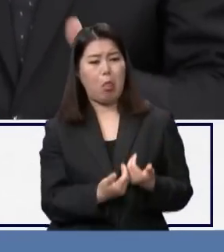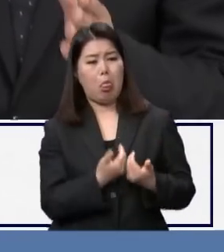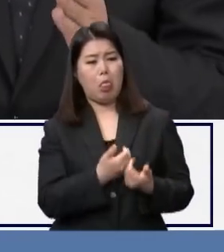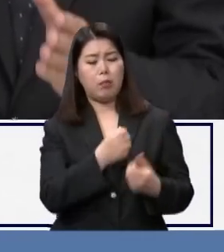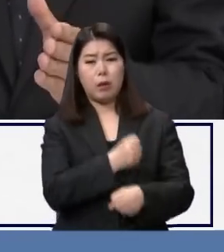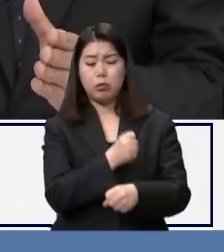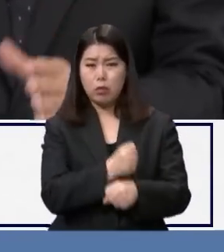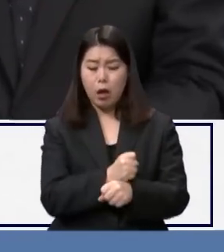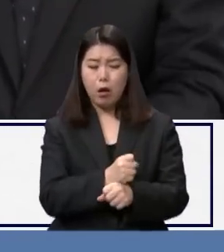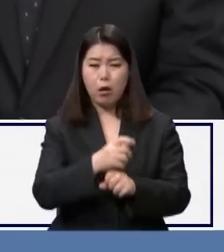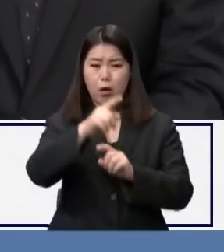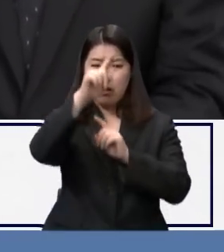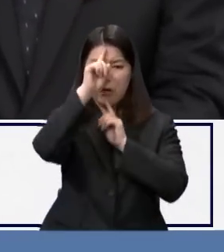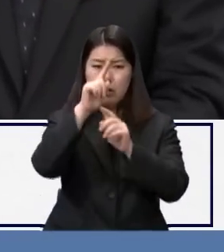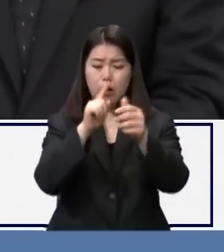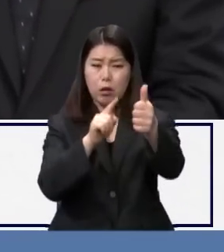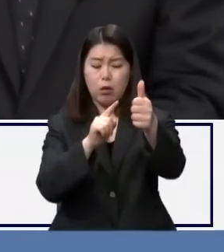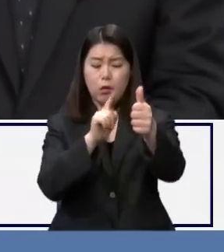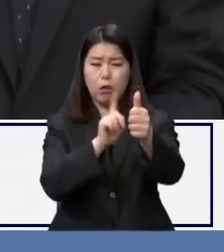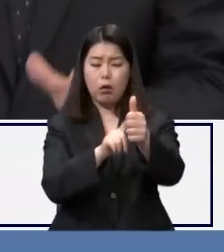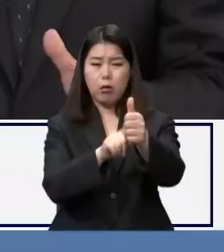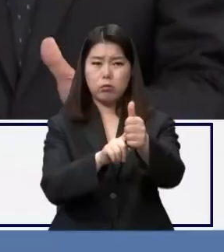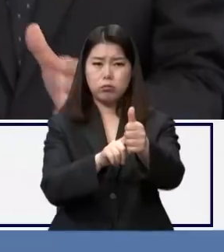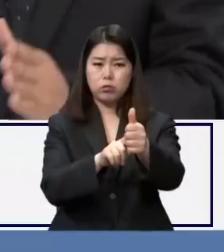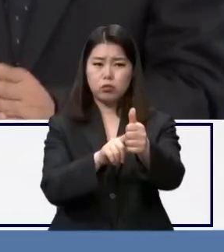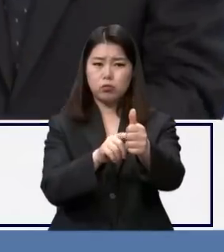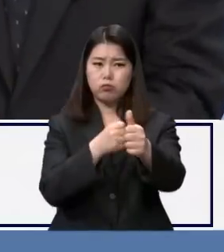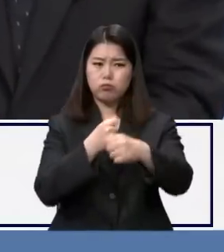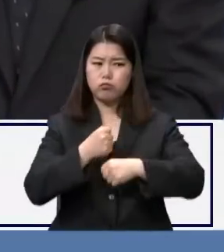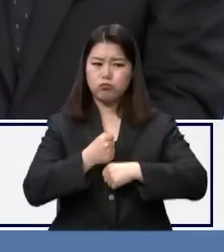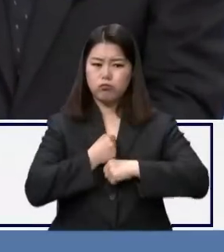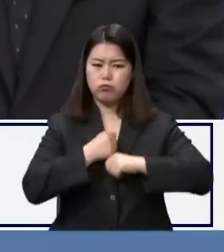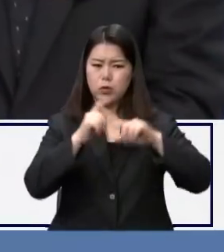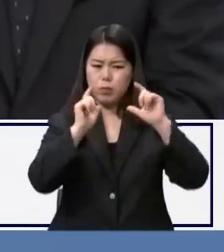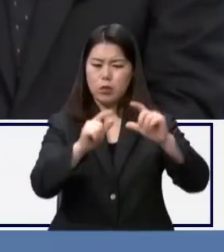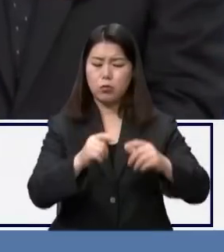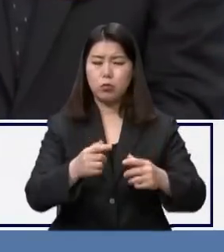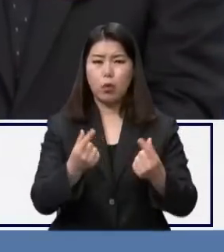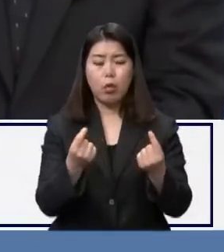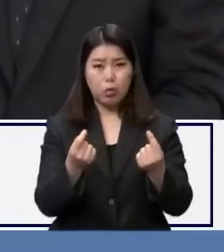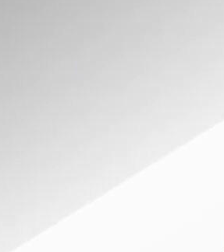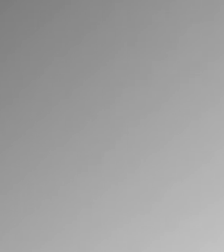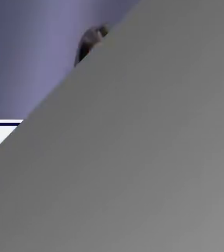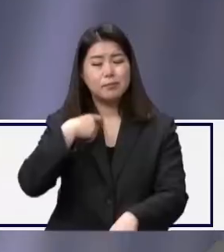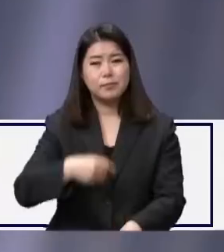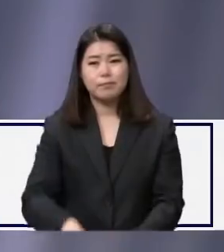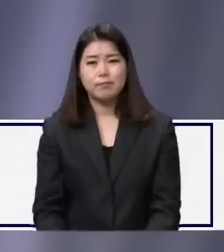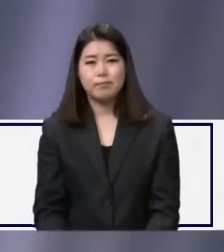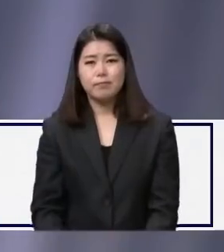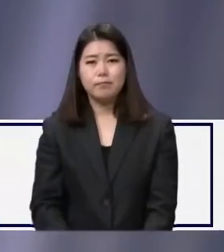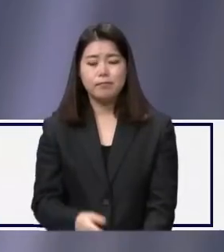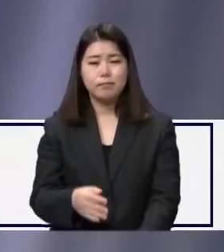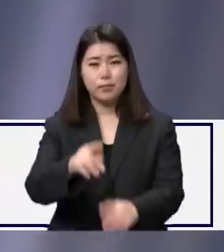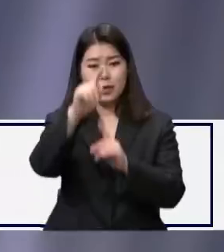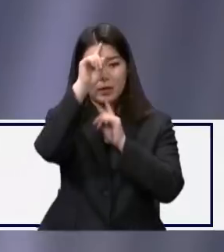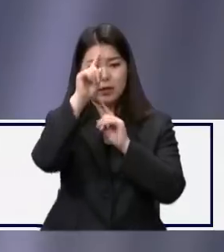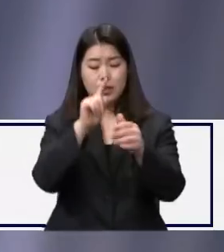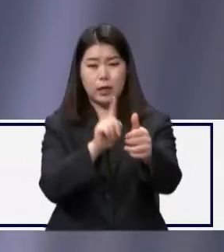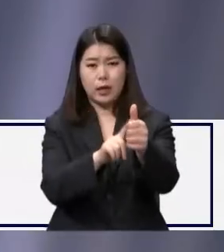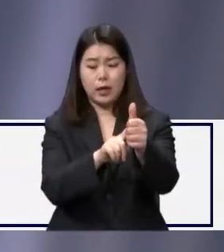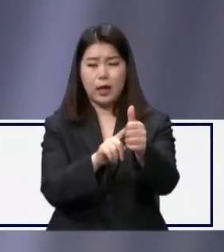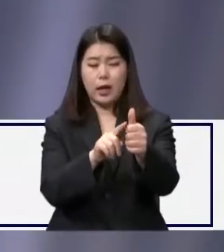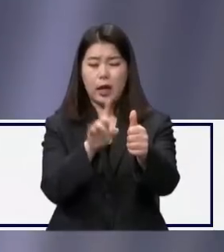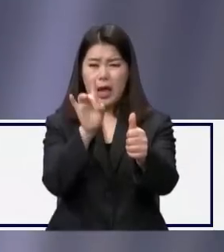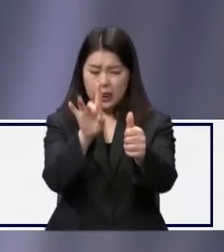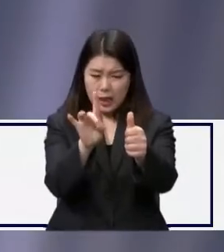오히려 이원욱 의원에 대한 선전포고가 아니냐라는 평이 지금 민주당 내에서 나오고 있지 않습니까 지금 이원우 의원 한 사람과